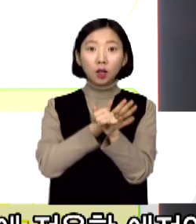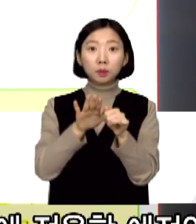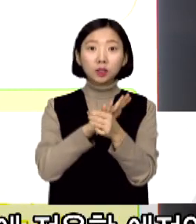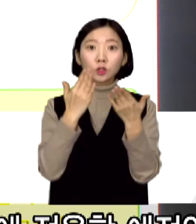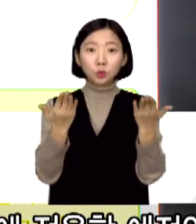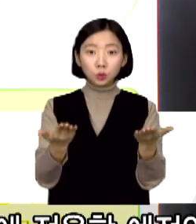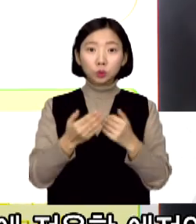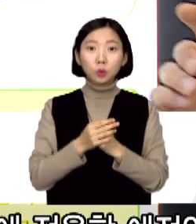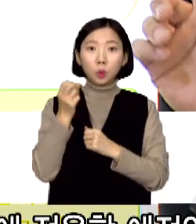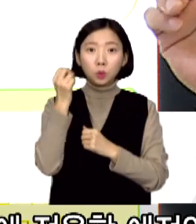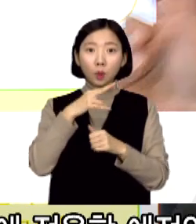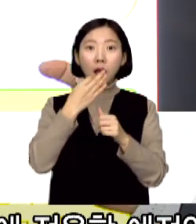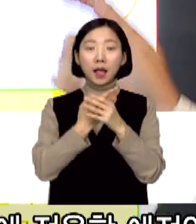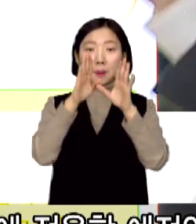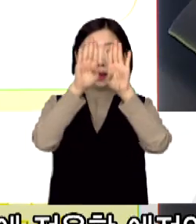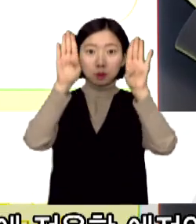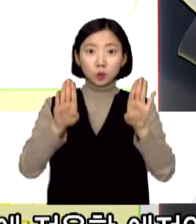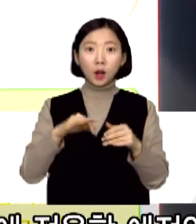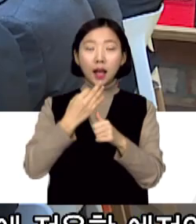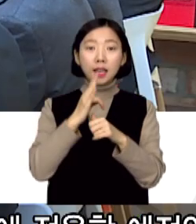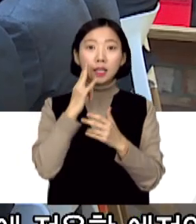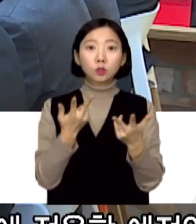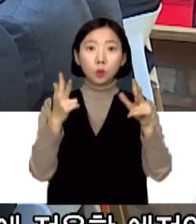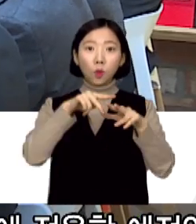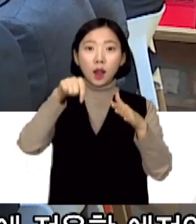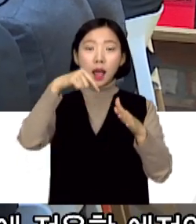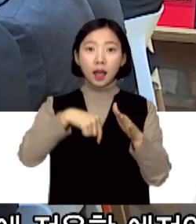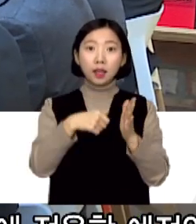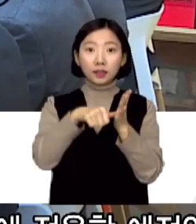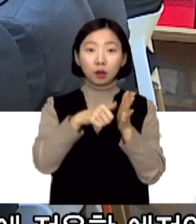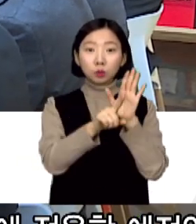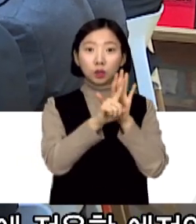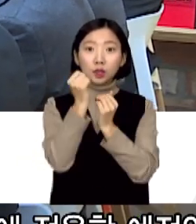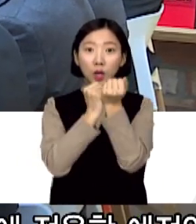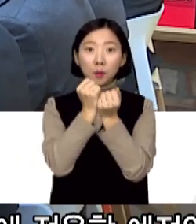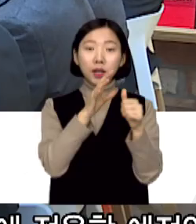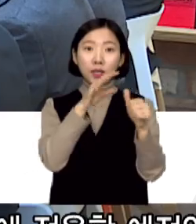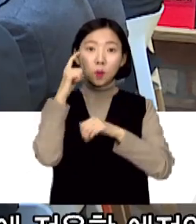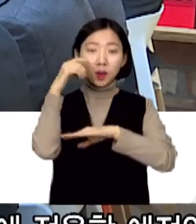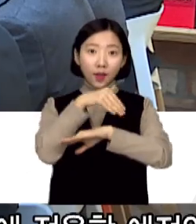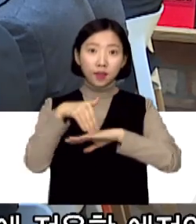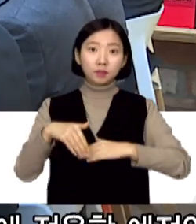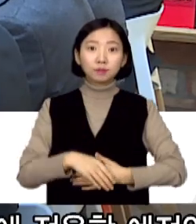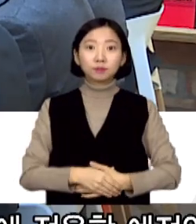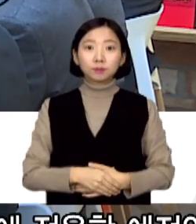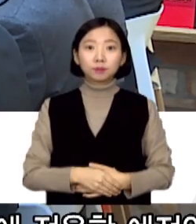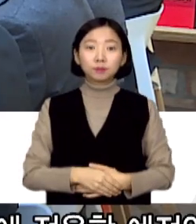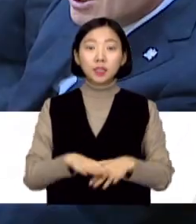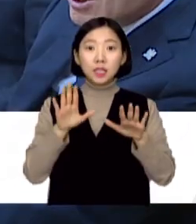각종 민원 안내 서비스를 비롯해 안양 박물관이나 안양예술공원 내 작품 등을 설명하는 데 적용할